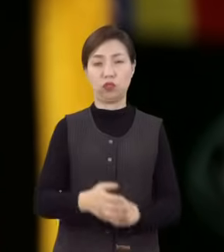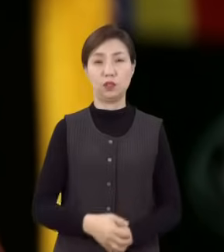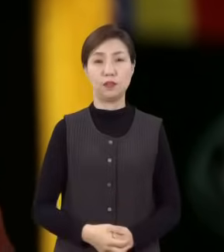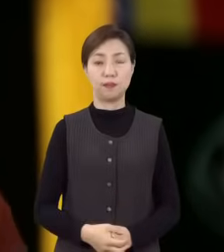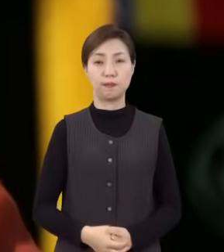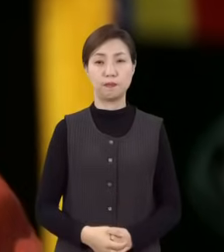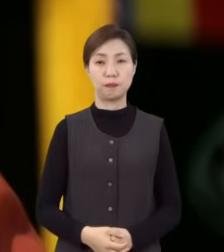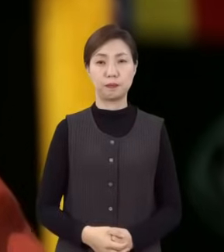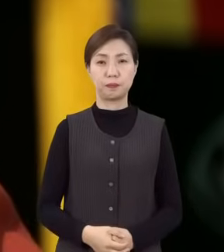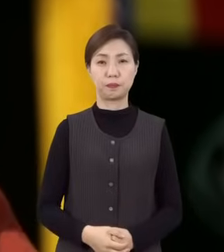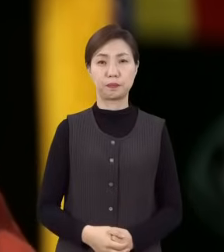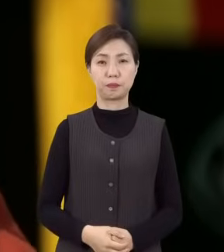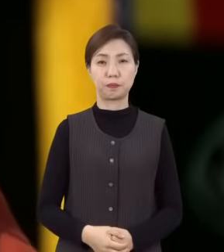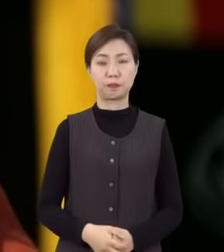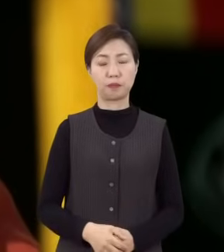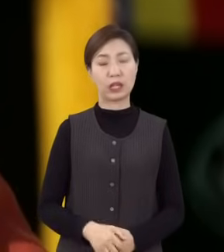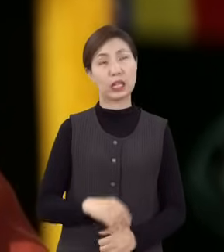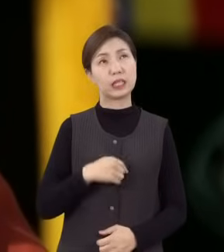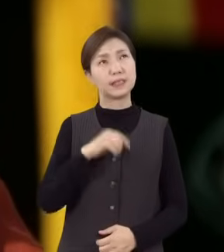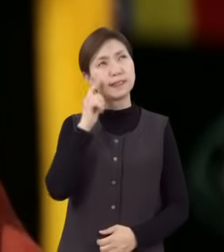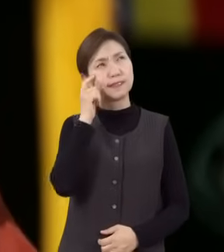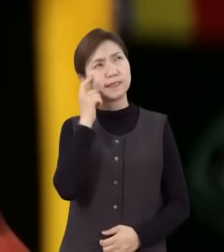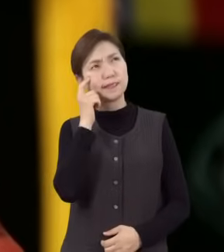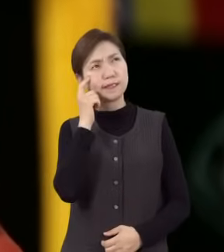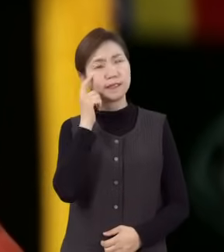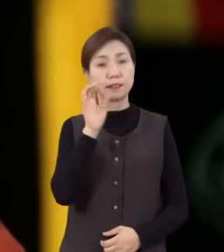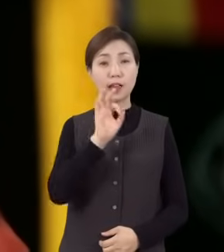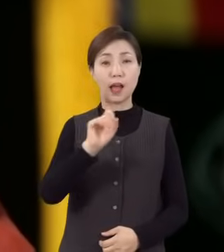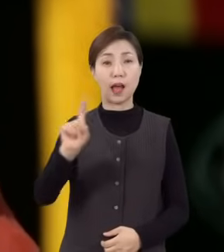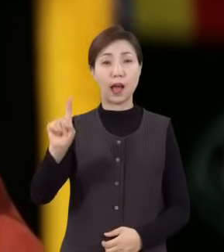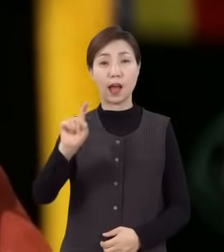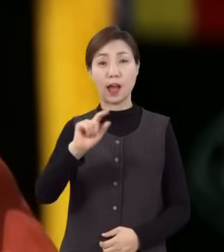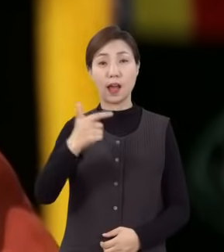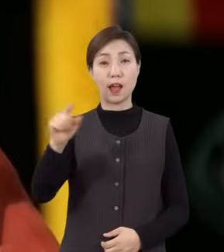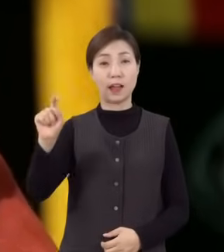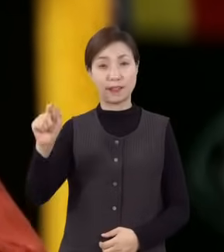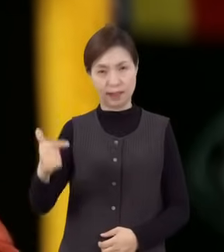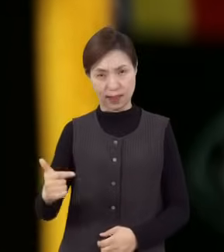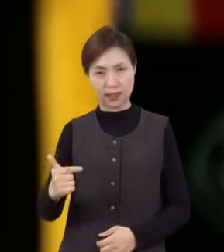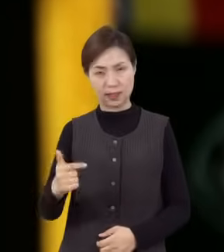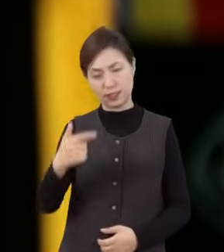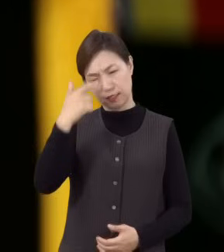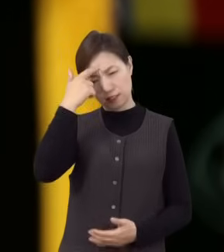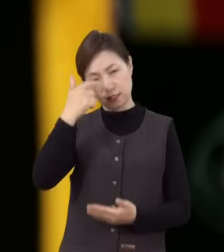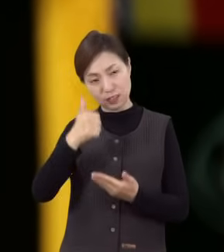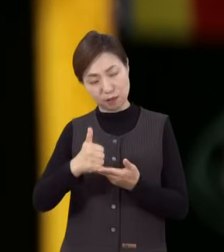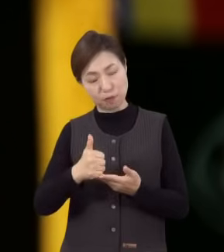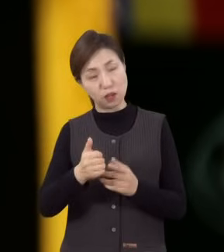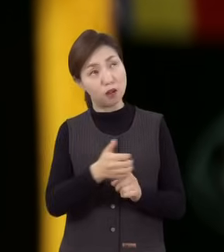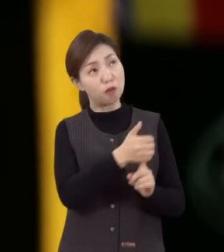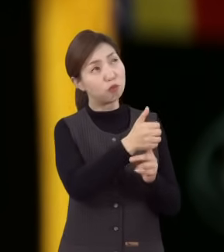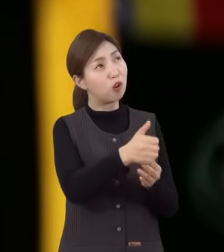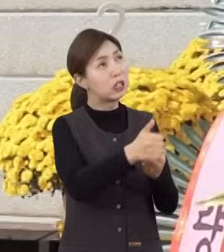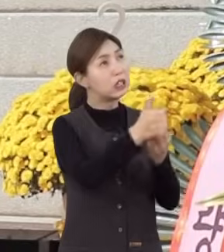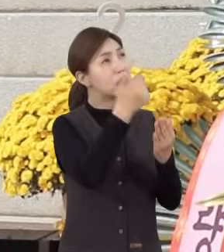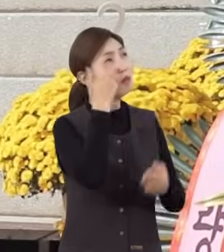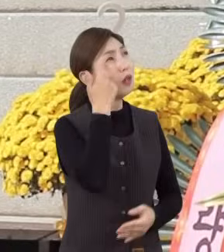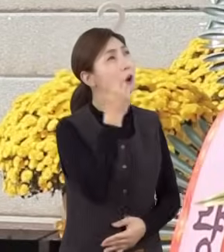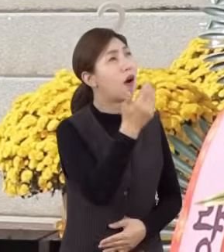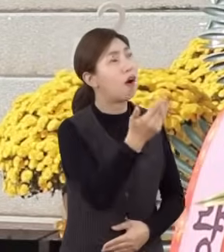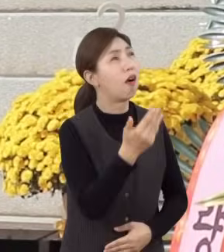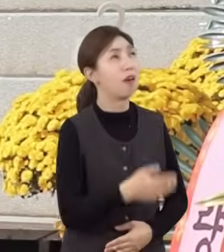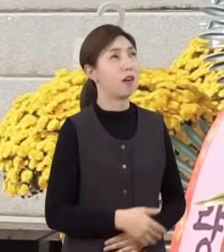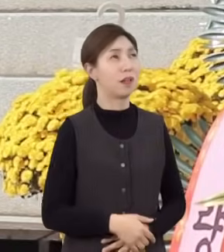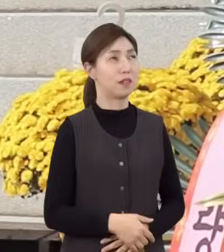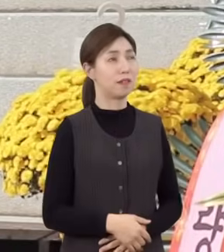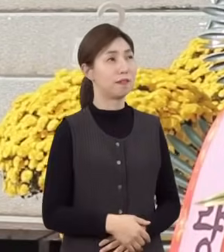그때 아난스님이 곰곰이 생각하다가 부처님께 다시 여쭈어봅니다.